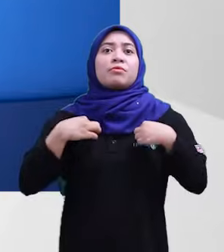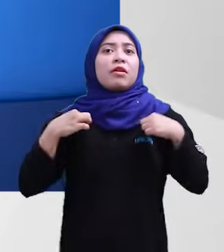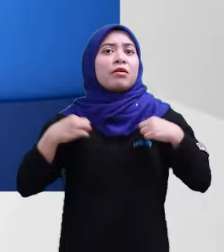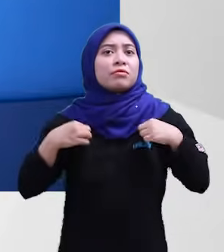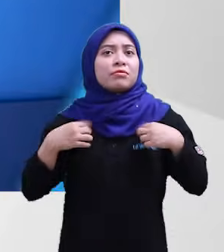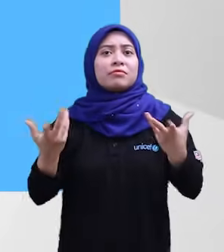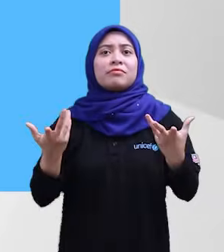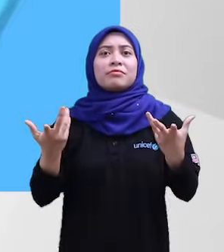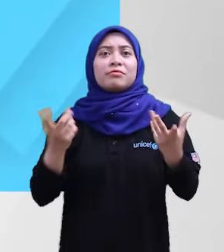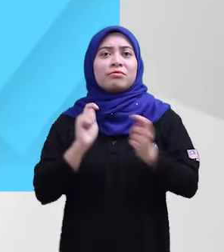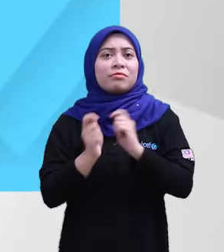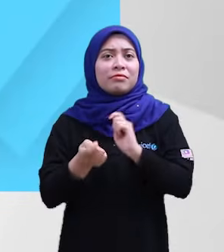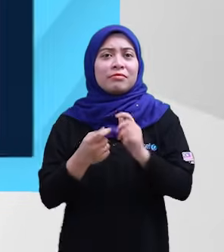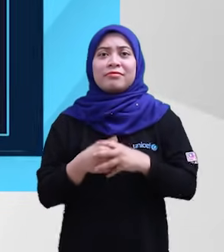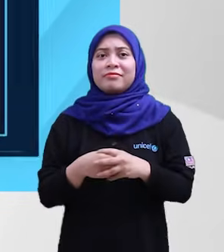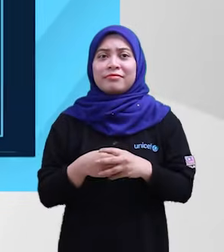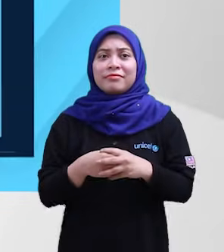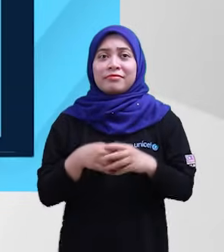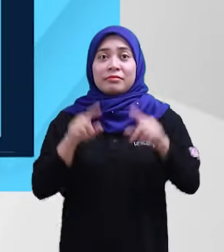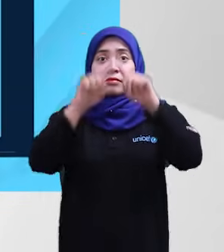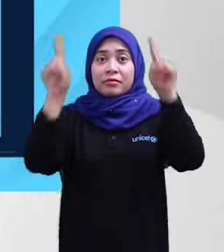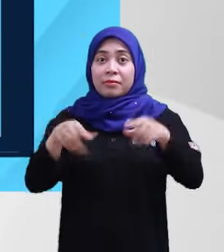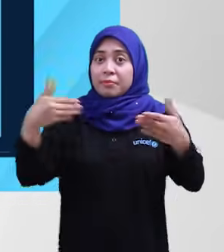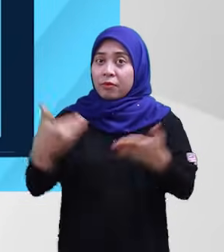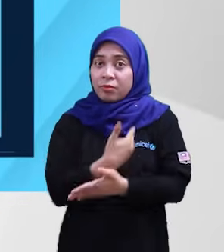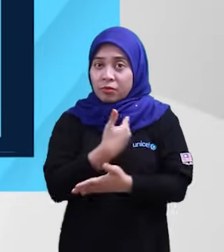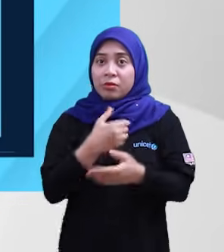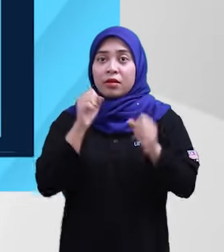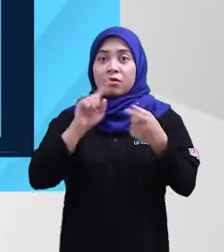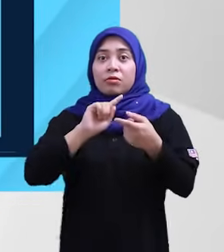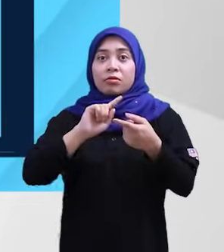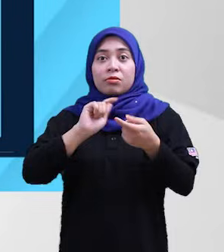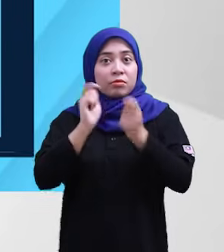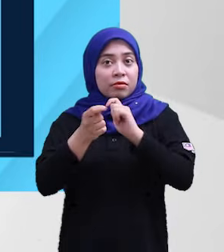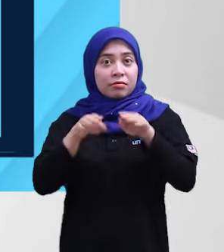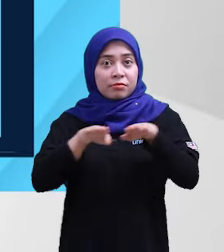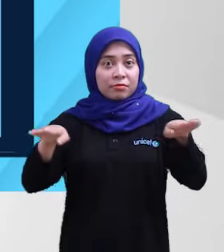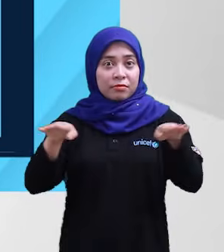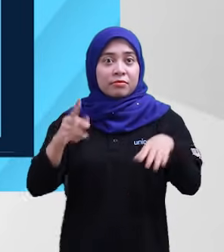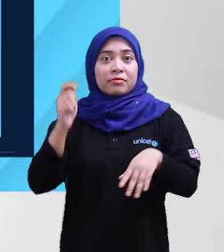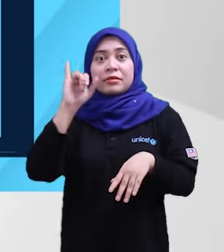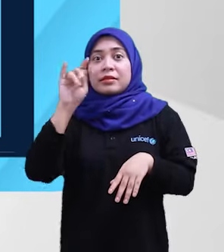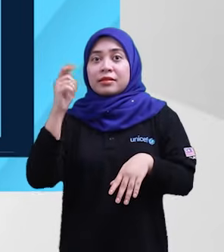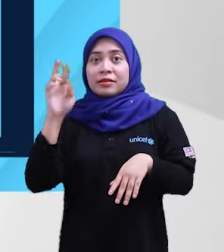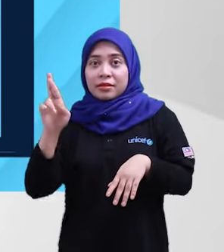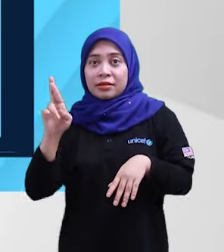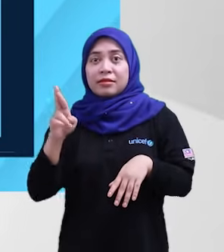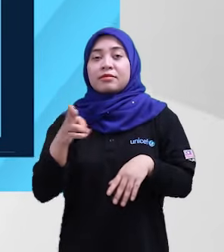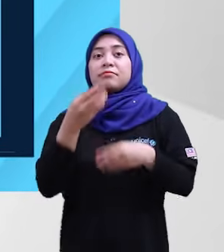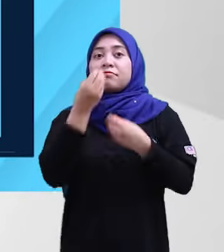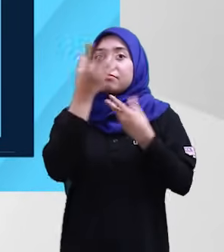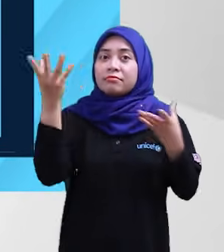menukar baju pemboleh ubah kita. Dalam kod baru ini, kita telah mengubah tapak dan tinggi kepada integer dengan